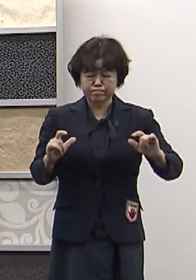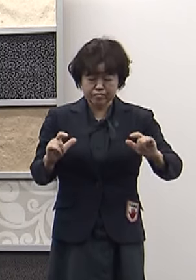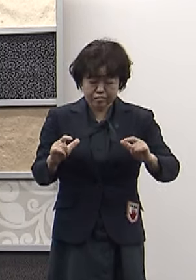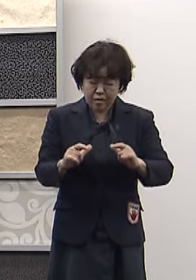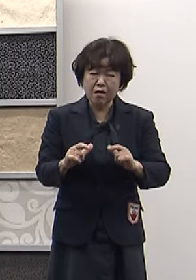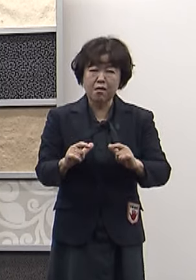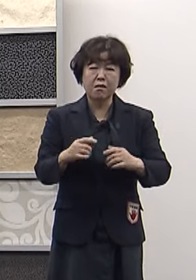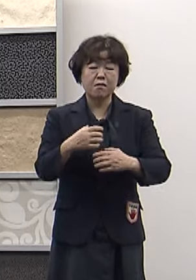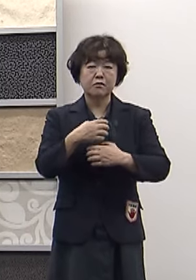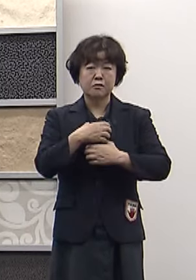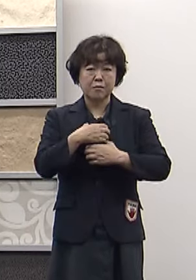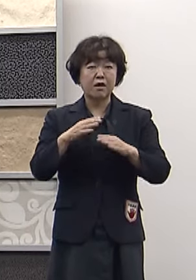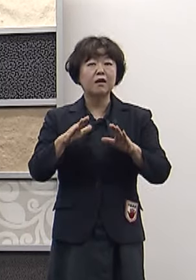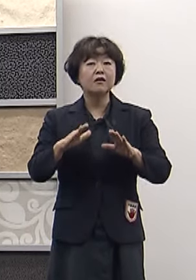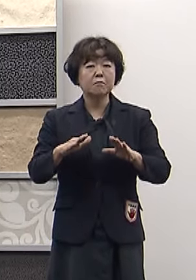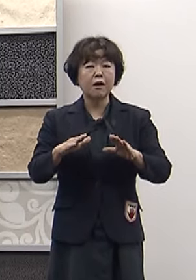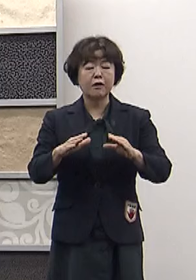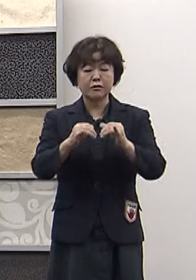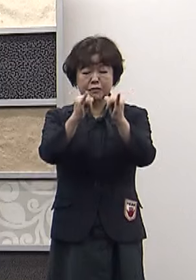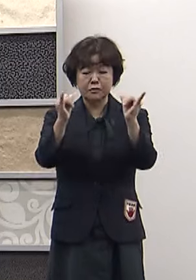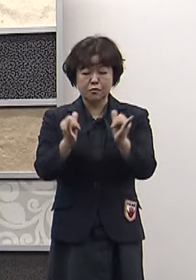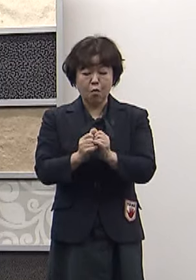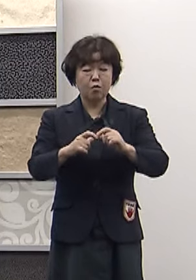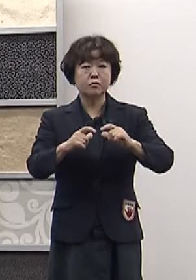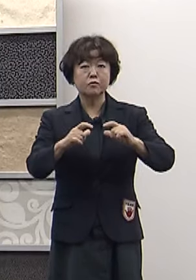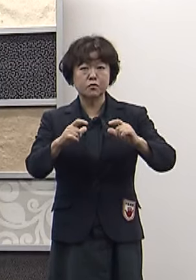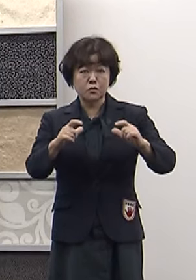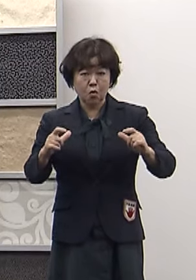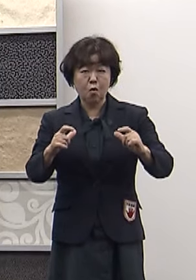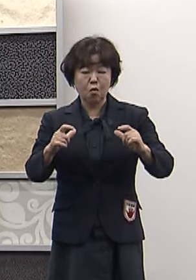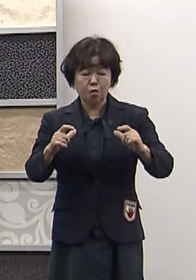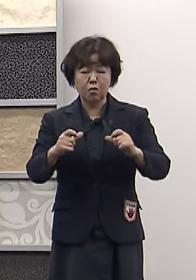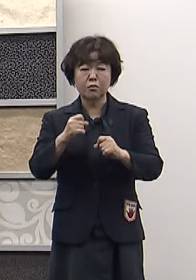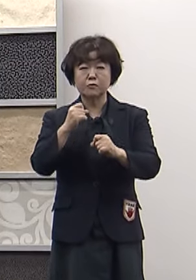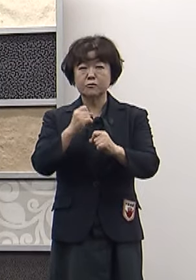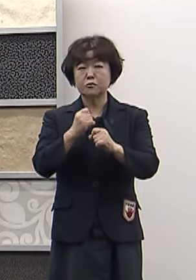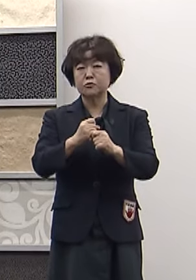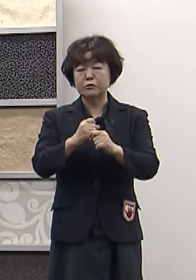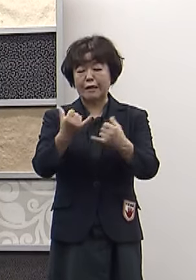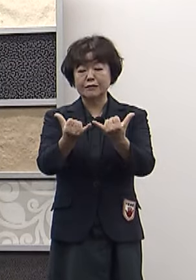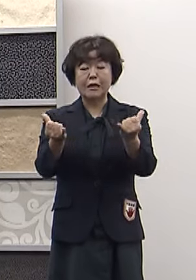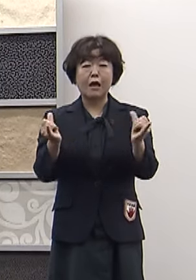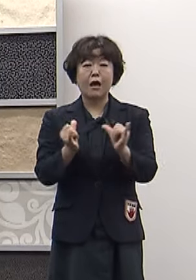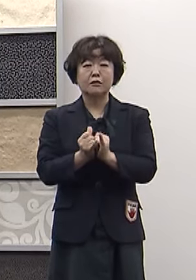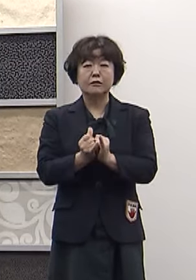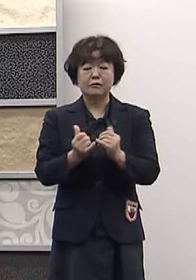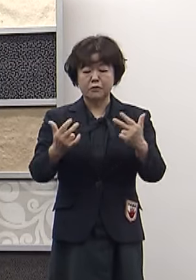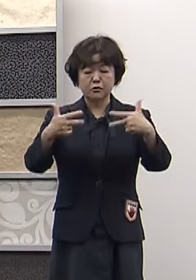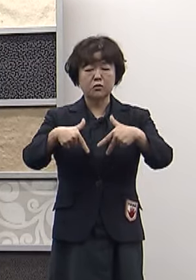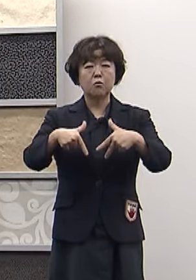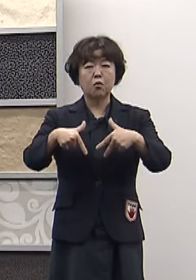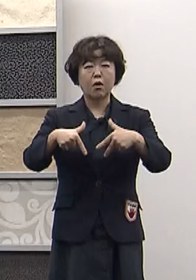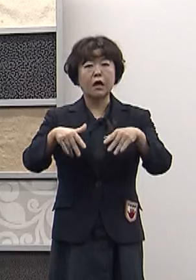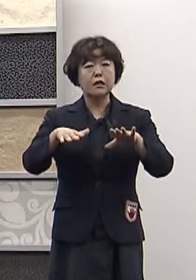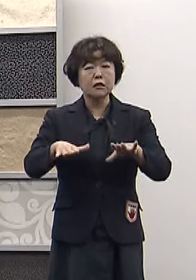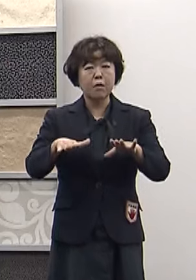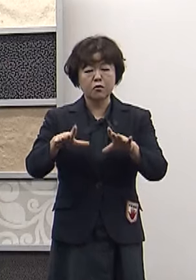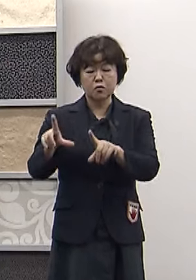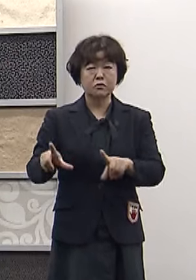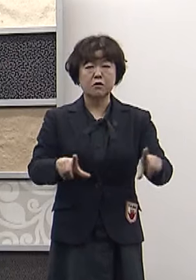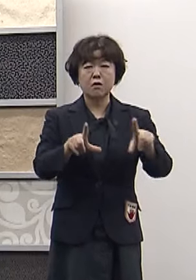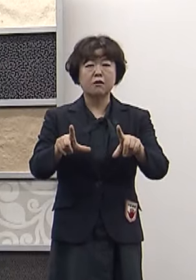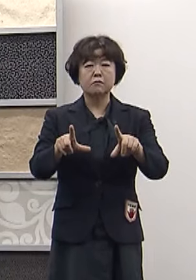日、人口増を前提に作り上げた社会システム、これがさまざまな局面において、我々の現実の生活を支